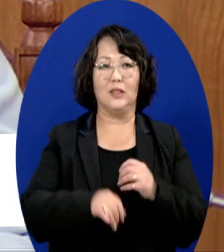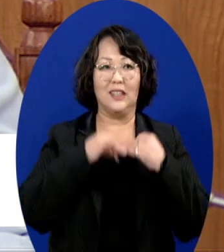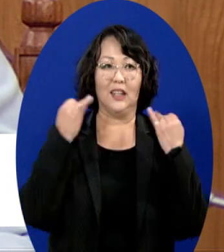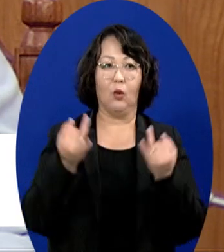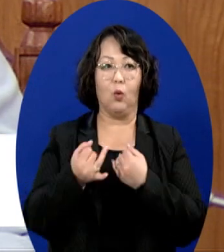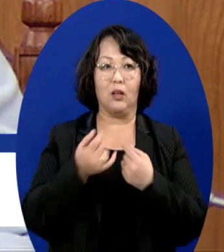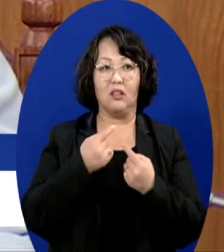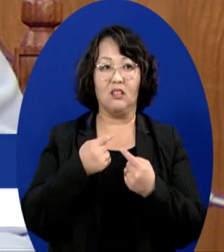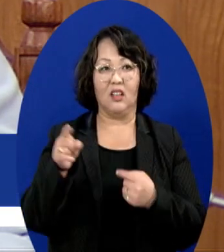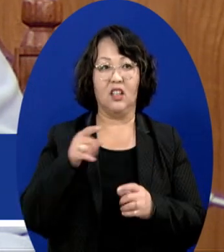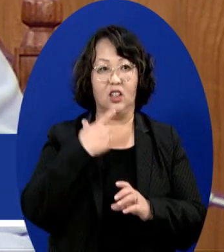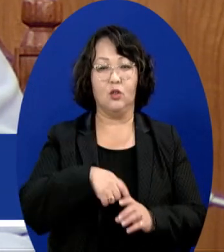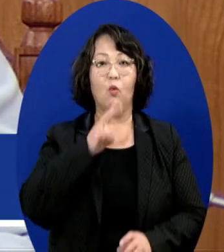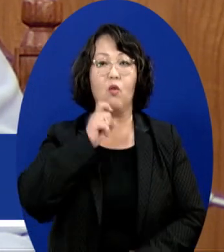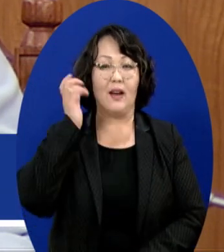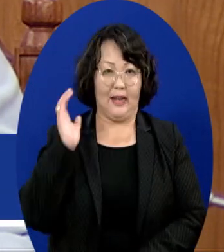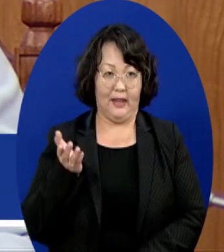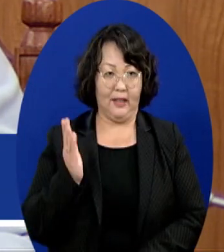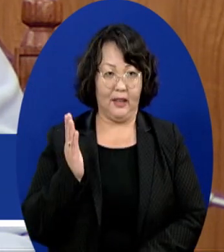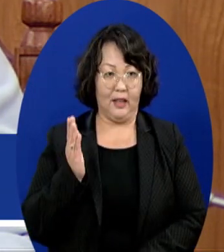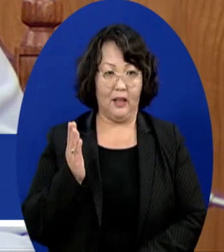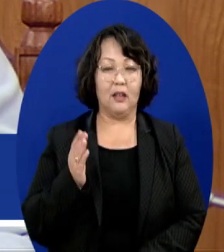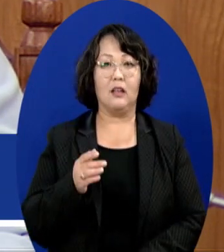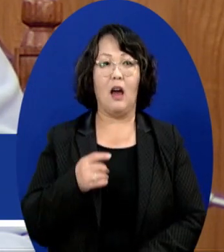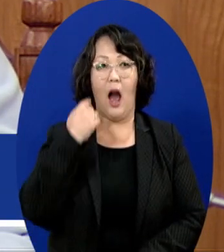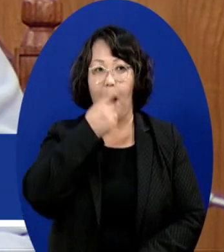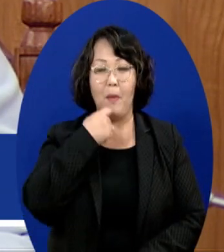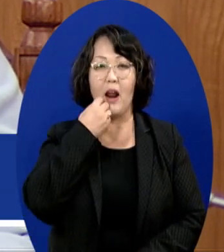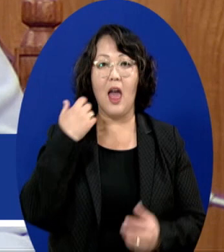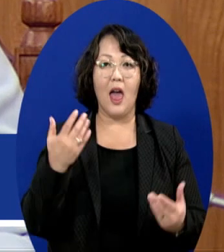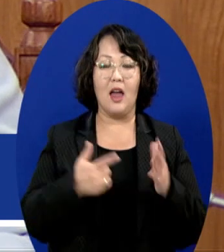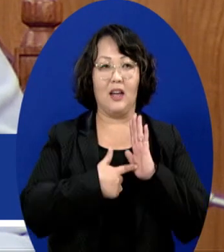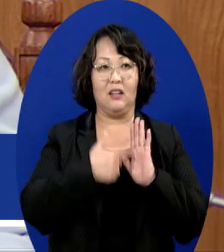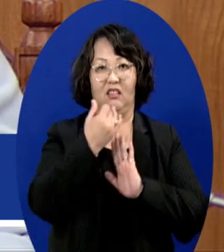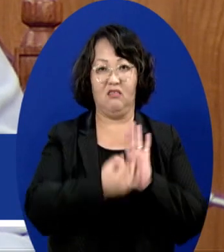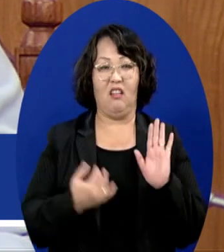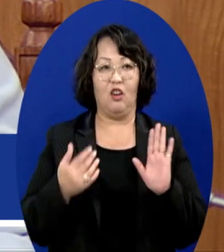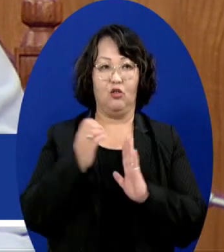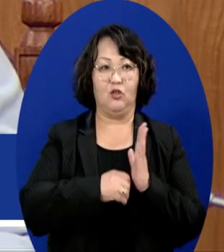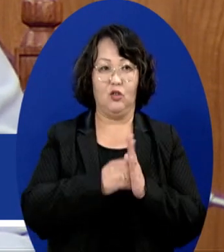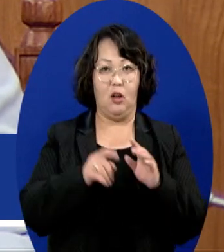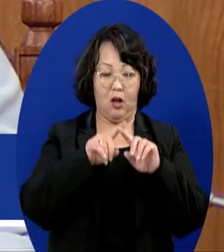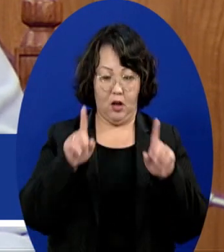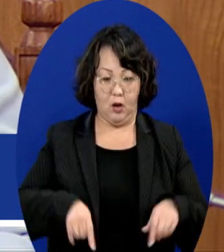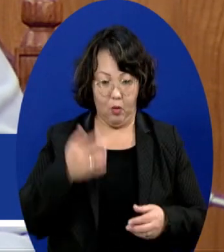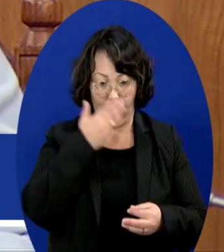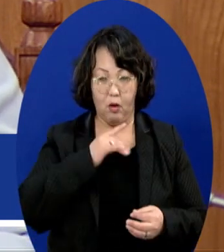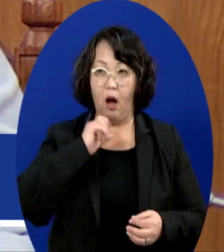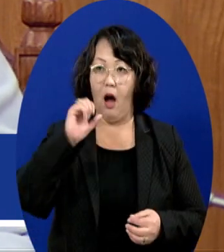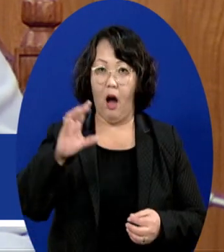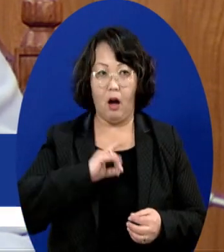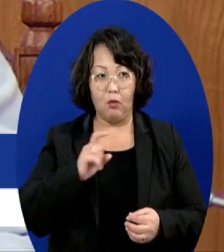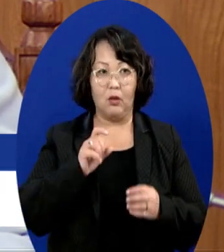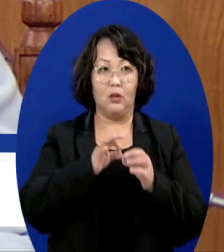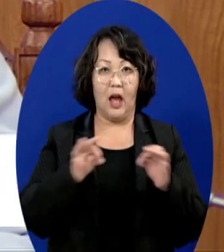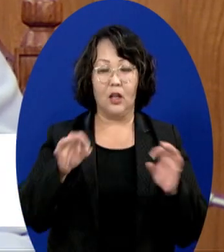үг хэлэхдээ заавал одоо ярих буюу дамаараа илтгэх ёстой. Бицэн зүйлийн уншиг хориглох гэх мэтээ ийм нарийн дэгийн